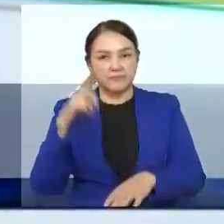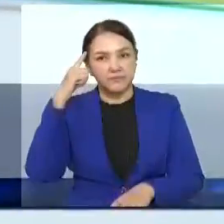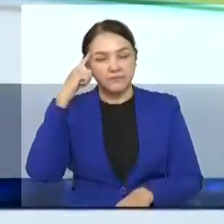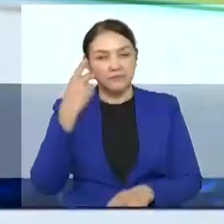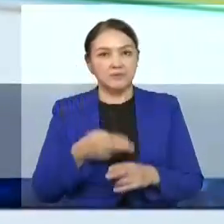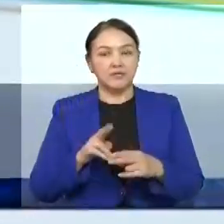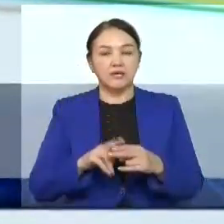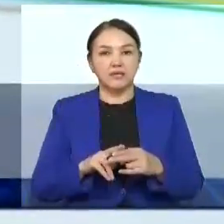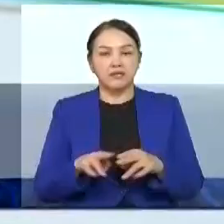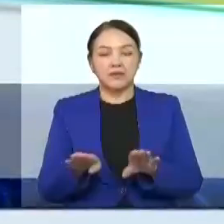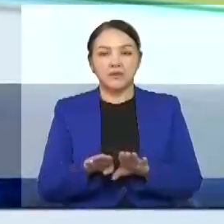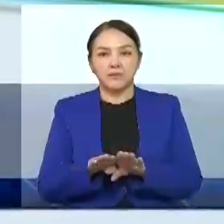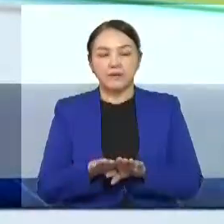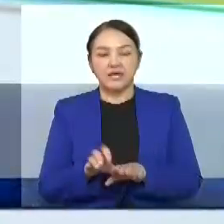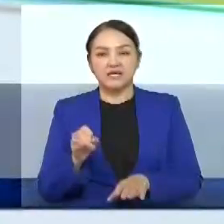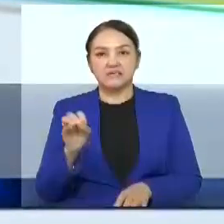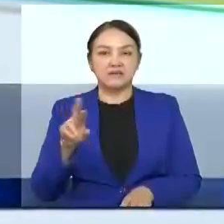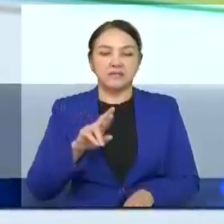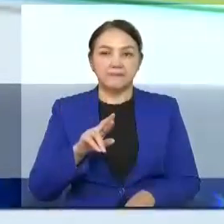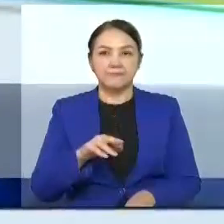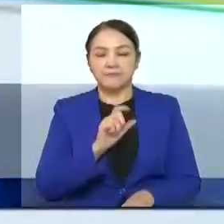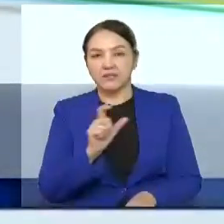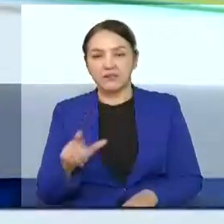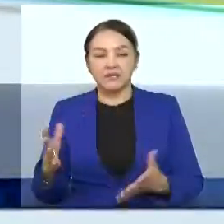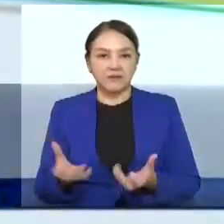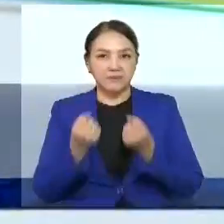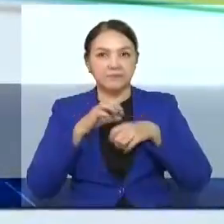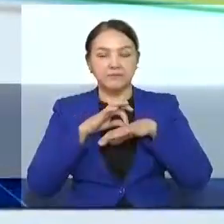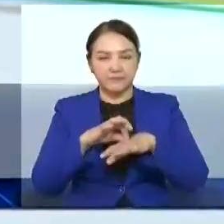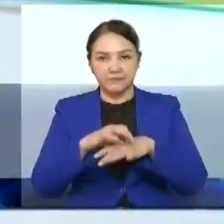Сондықтан бұл осы секілді акциялар халықтың қолдауымен өткізіледі деген ойдамын.